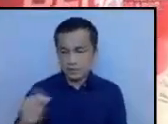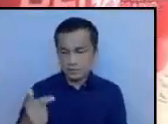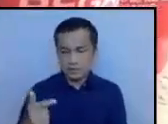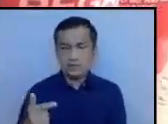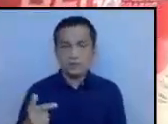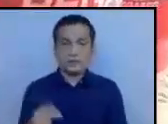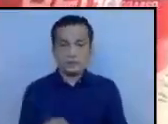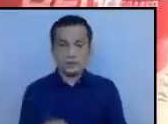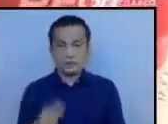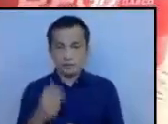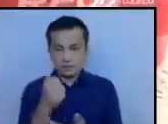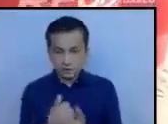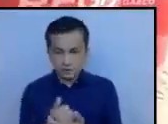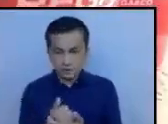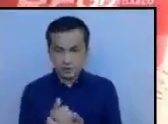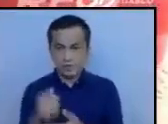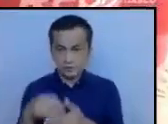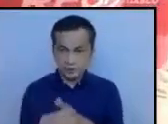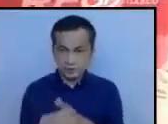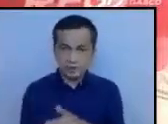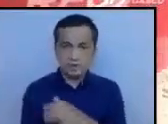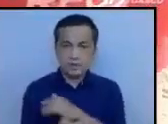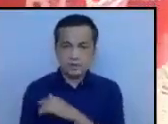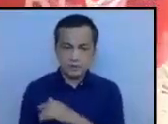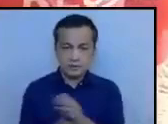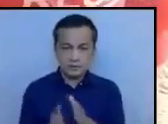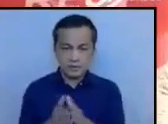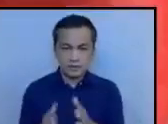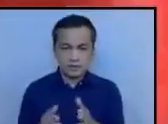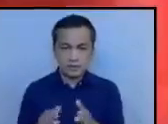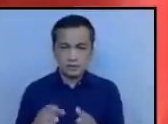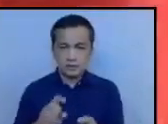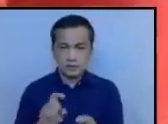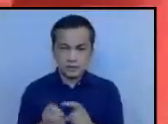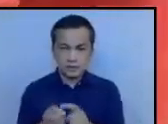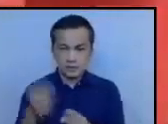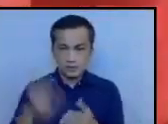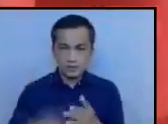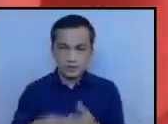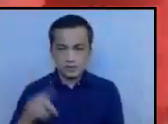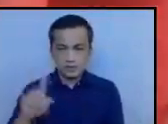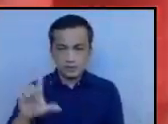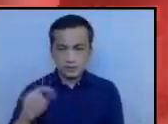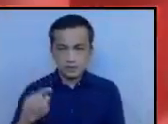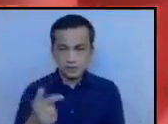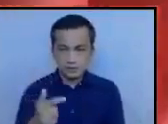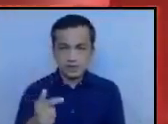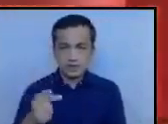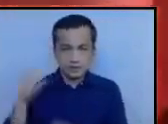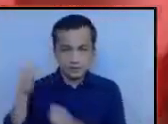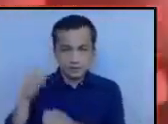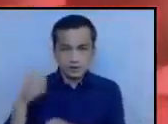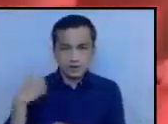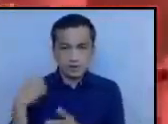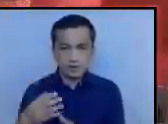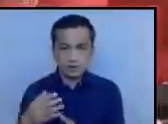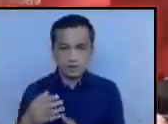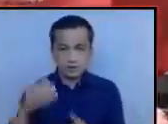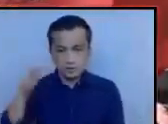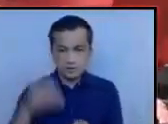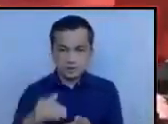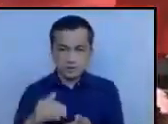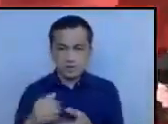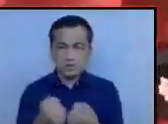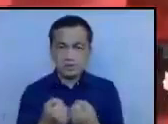na napagdaanan na ng bansa ang malakihang paggalaw sa presyo ng LPG, kaya't umaasa ang opisyal sa pagbaba ng tensyon sa ilang